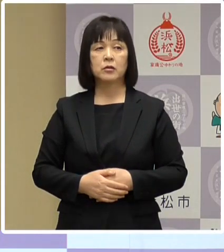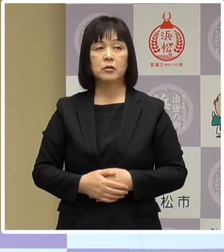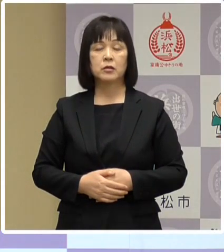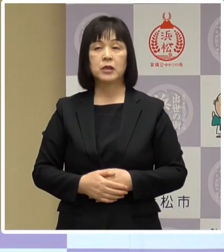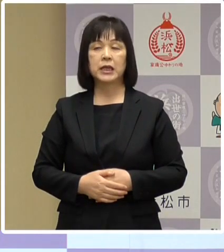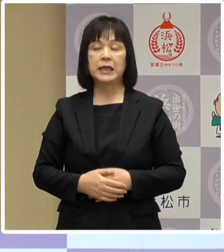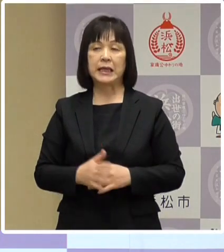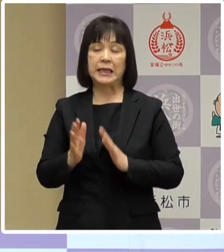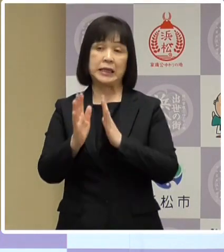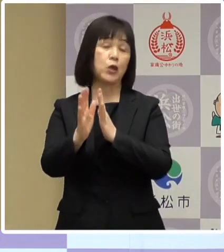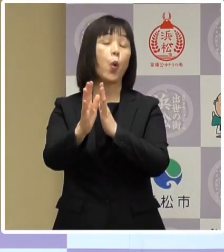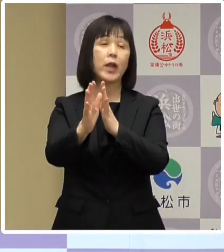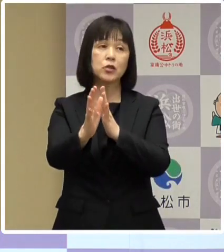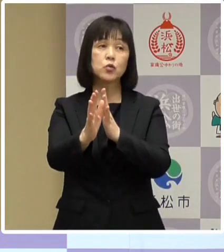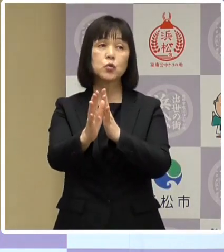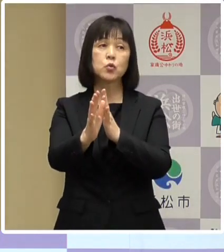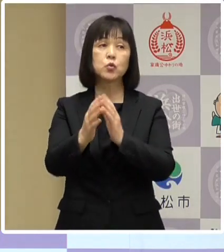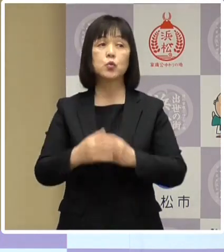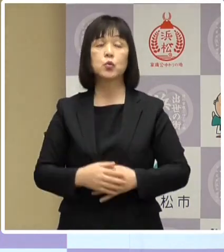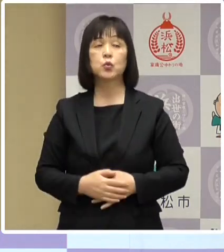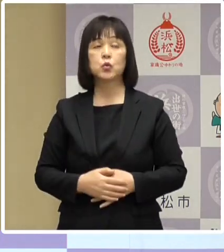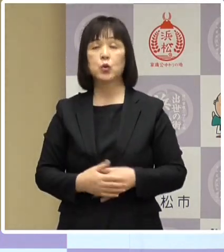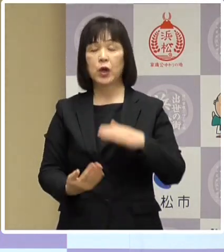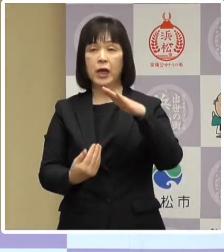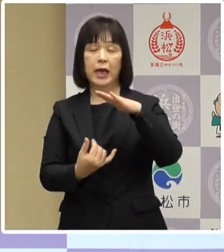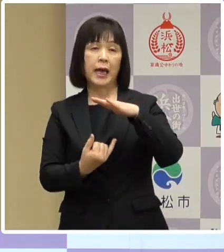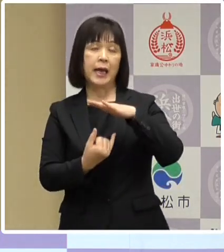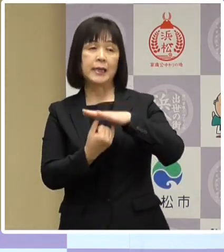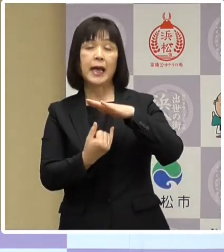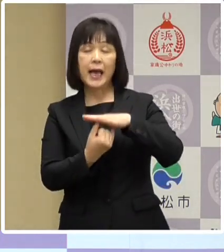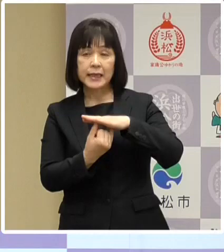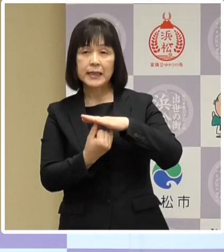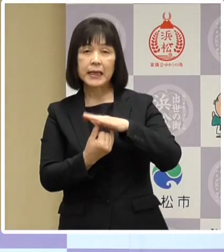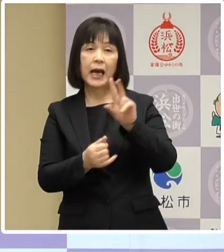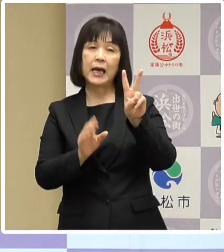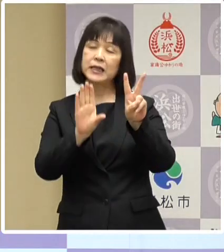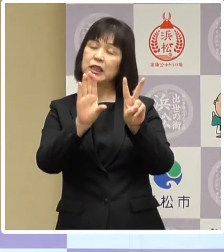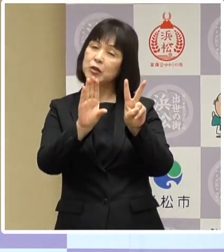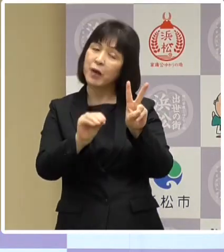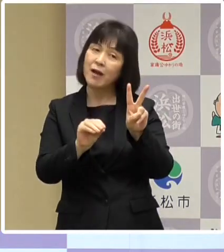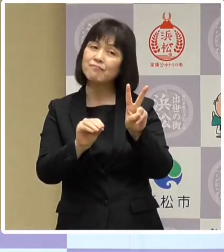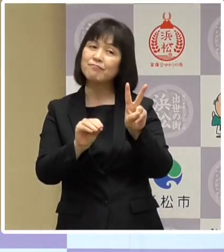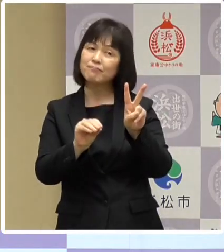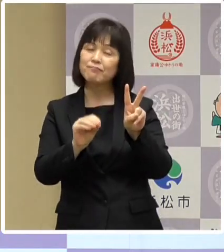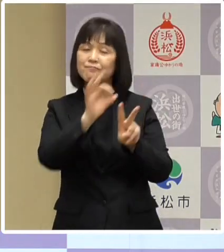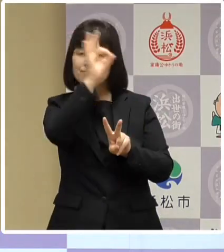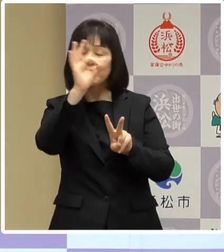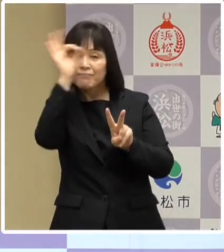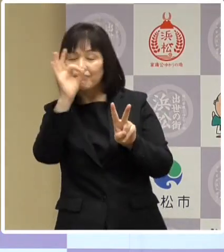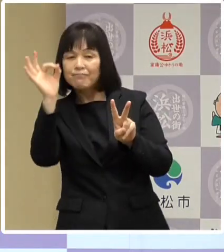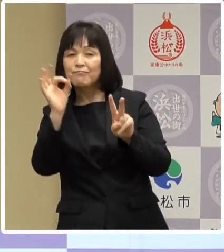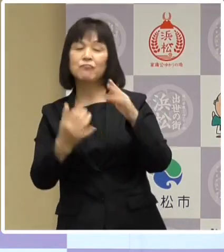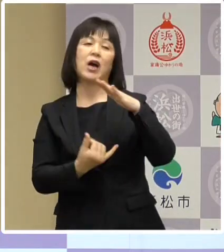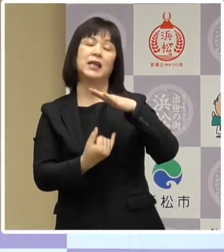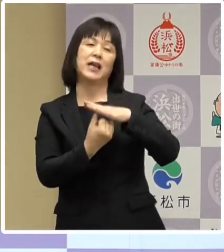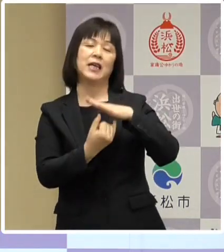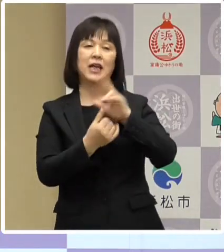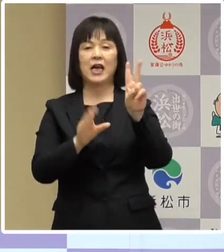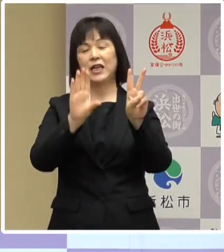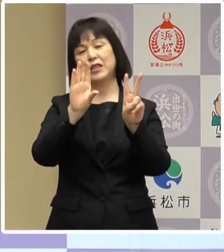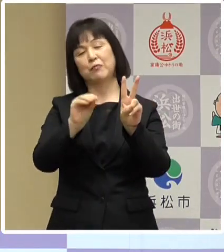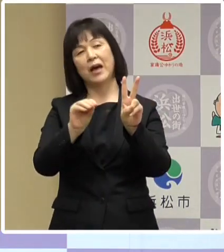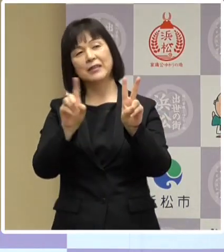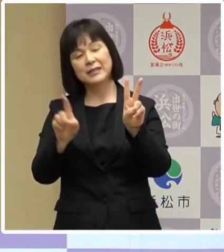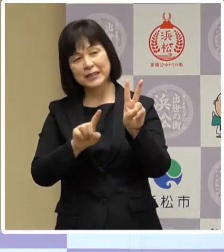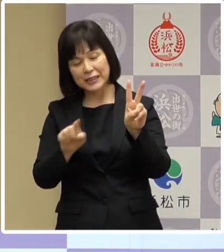馬武者行列なんですけれども、はい、定員が2万人ということなんですけれども、おそらくそれ以上の方が来られると思うんですけれども、